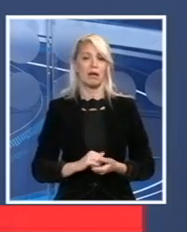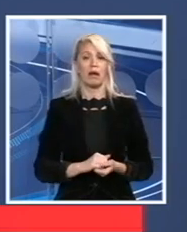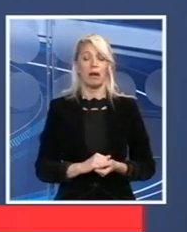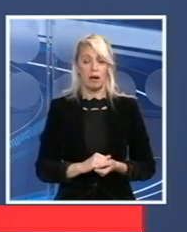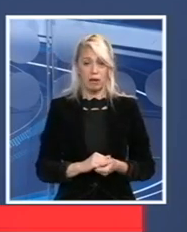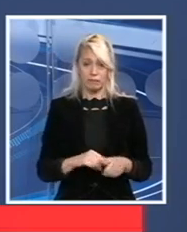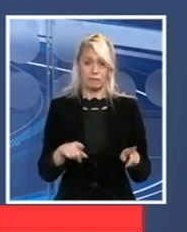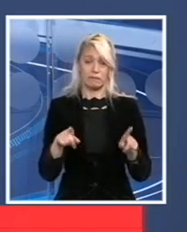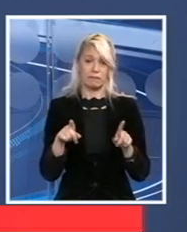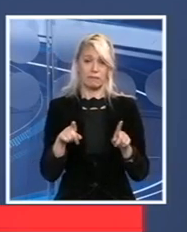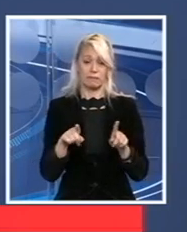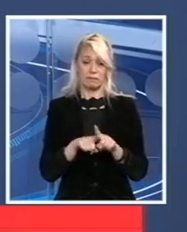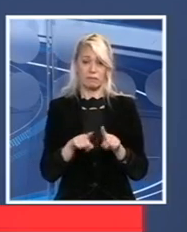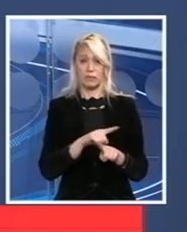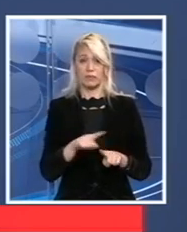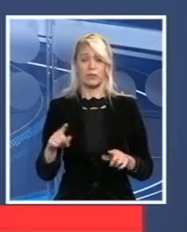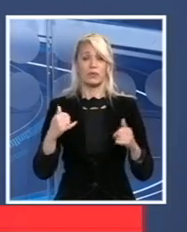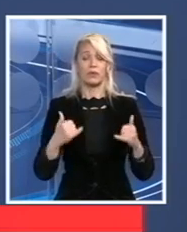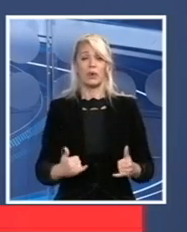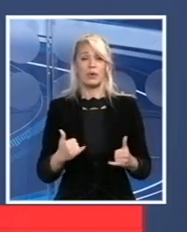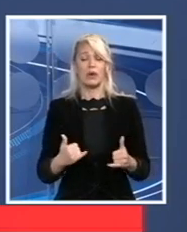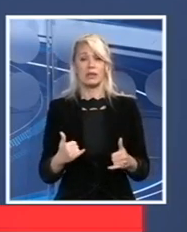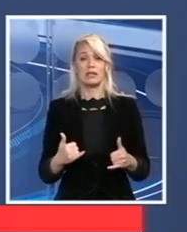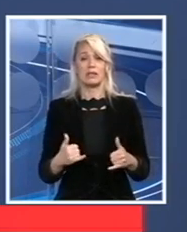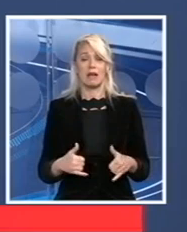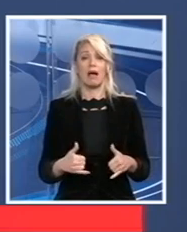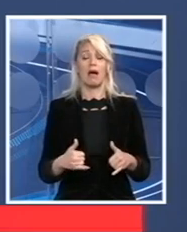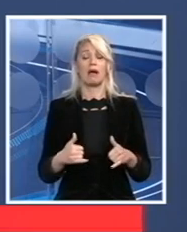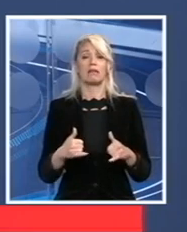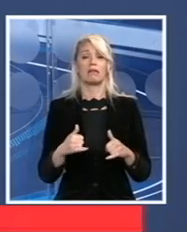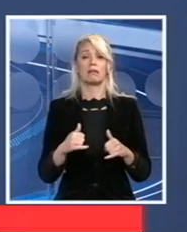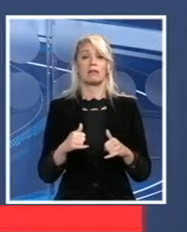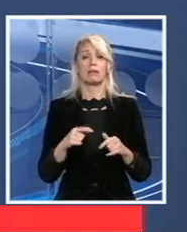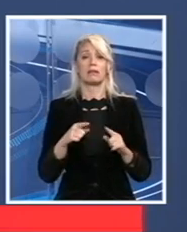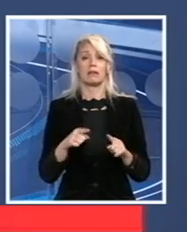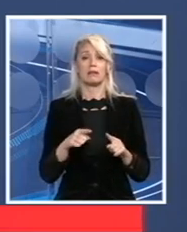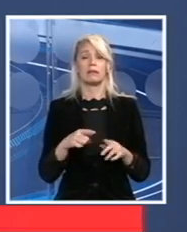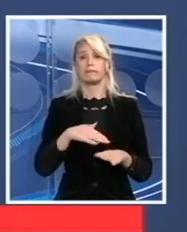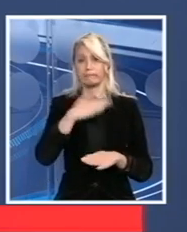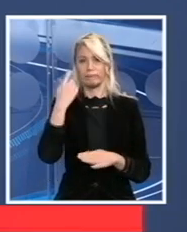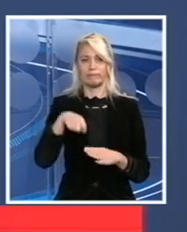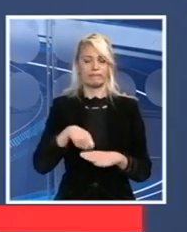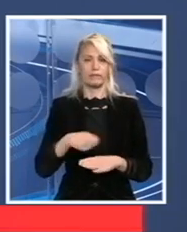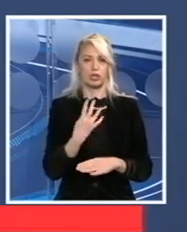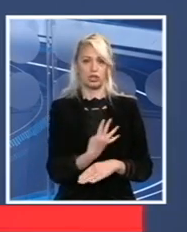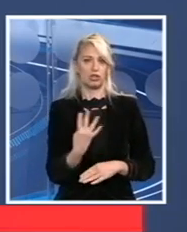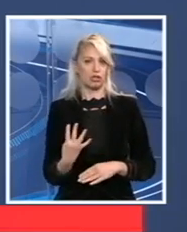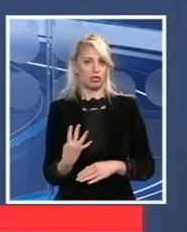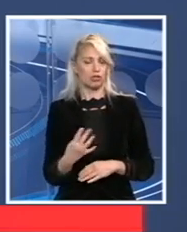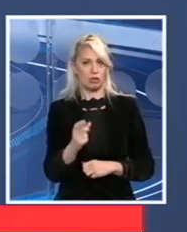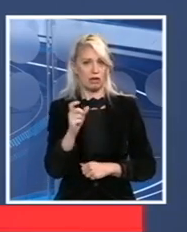i takođe do ovog momenta je takođe zabeleženo da su izlečene 44